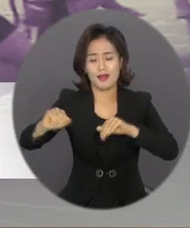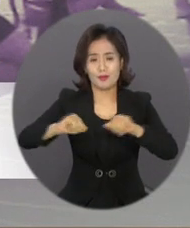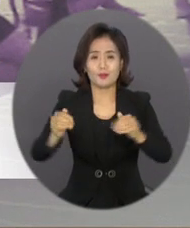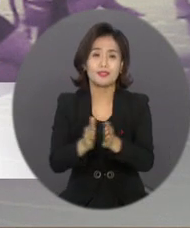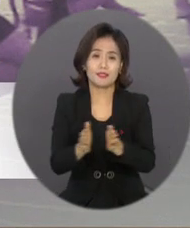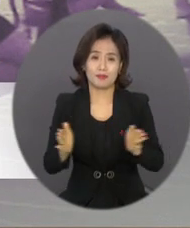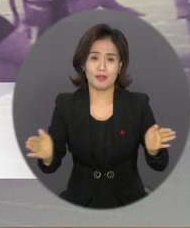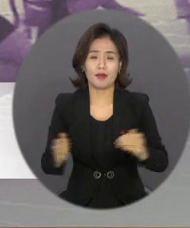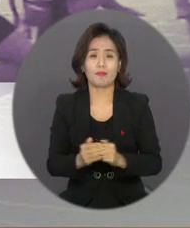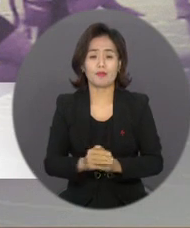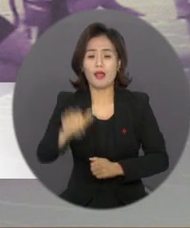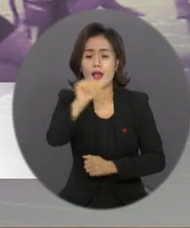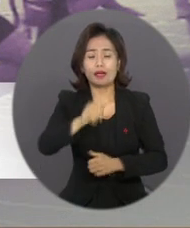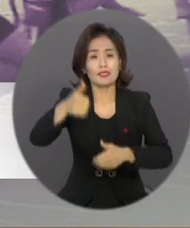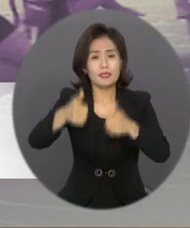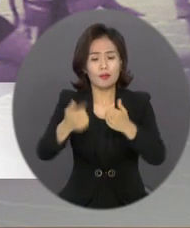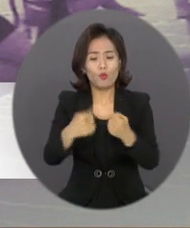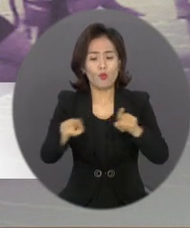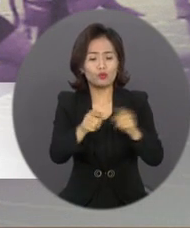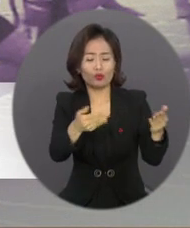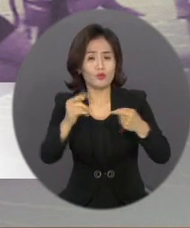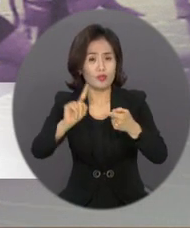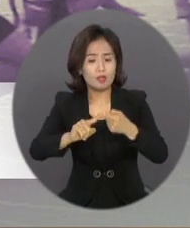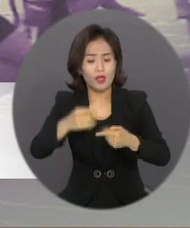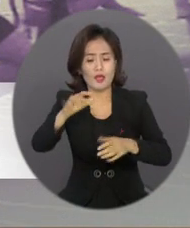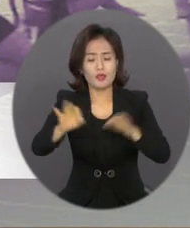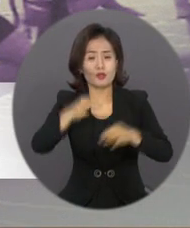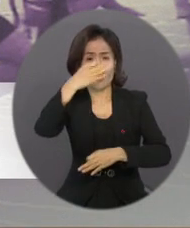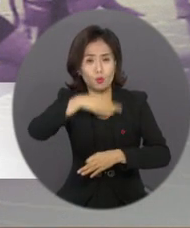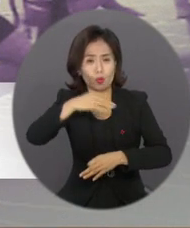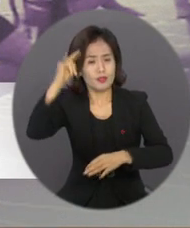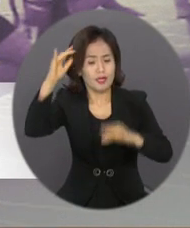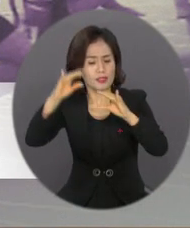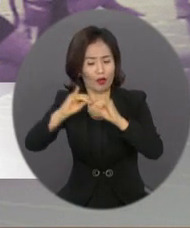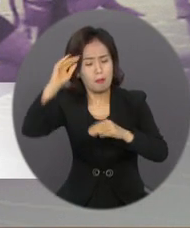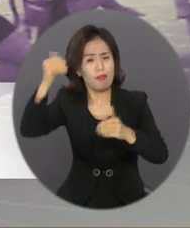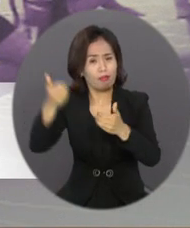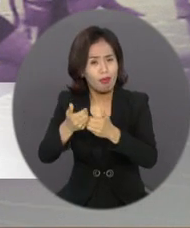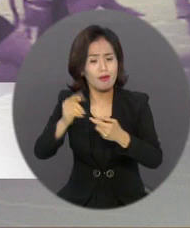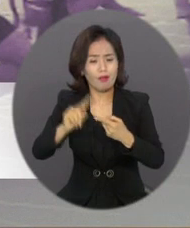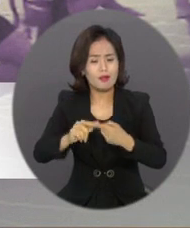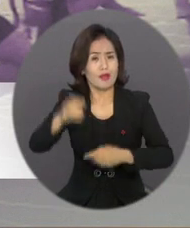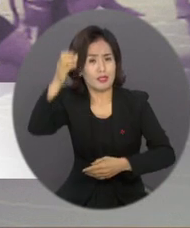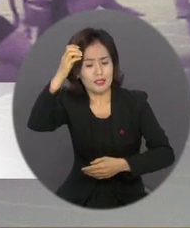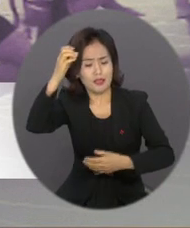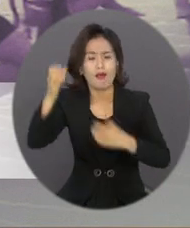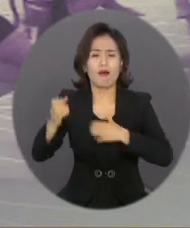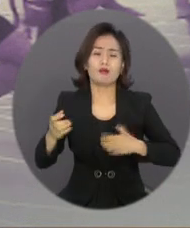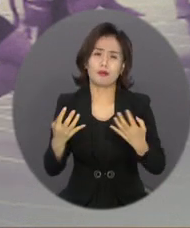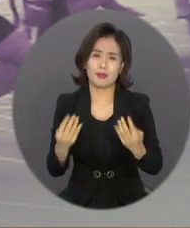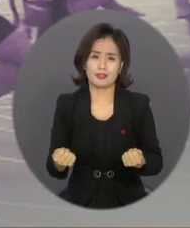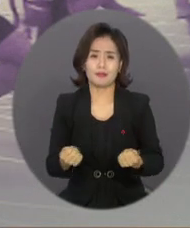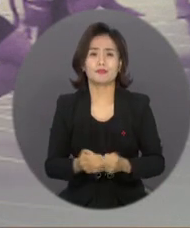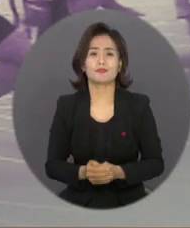뛰어들었습니다 그러나 아시안게임 공동 유체에 따른 경제효과와 찬반 여론을 두고는 기대와 우려가 엇갈리고 있습니다